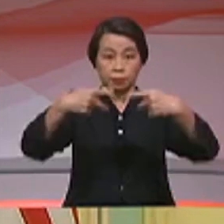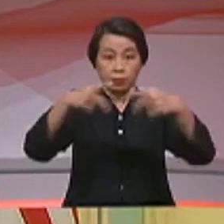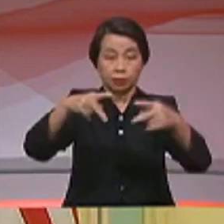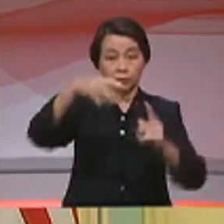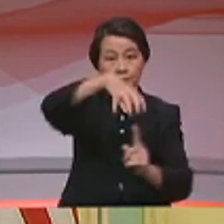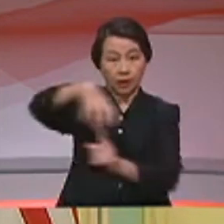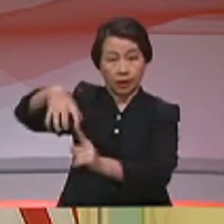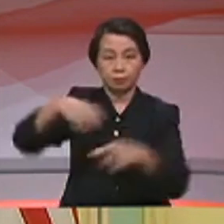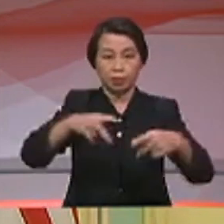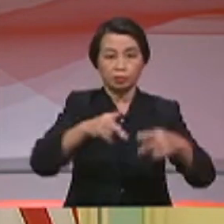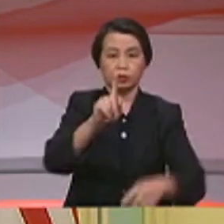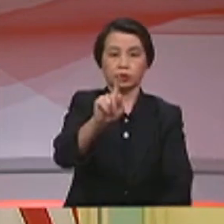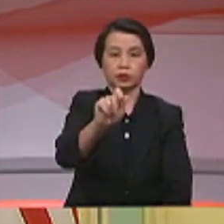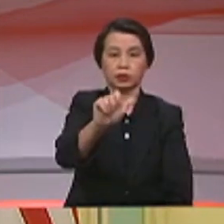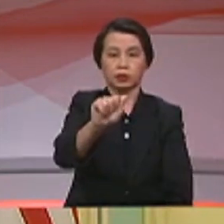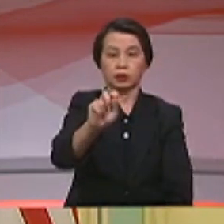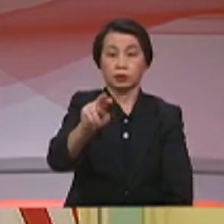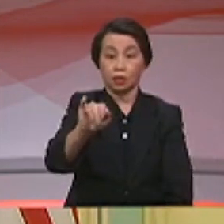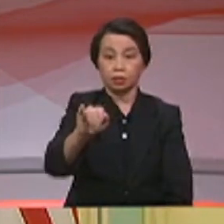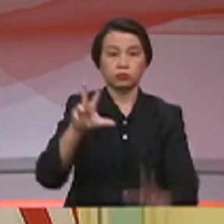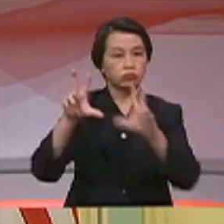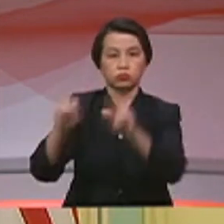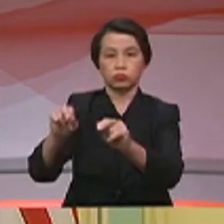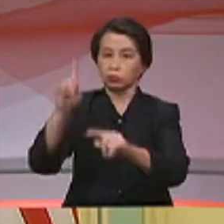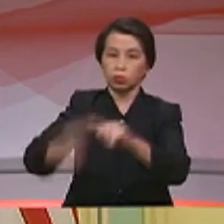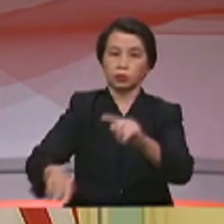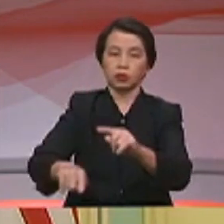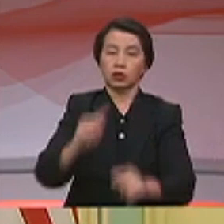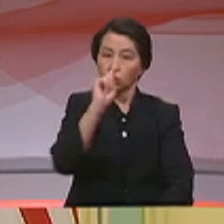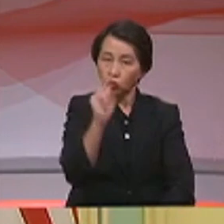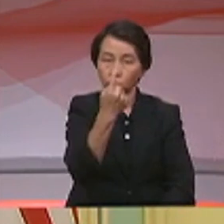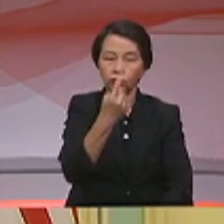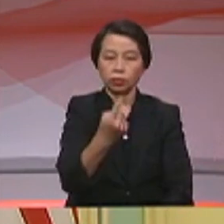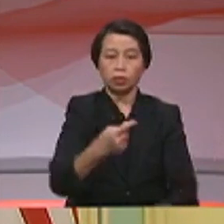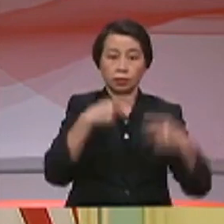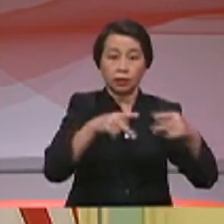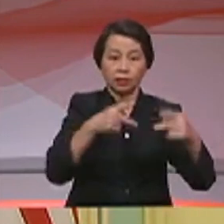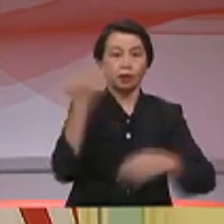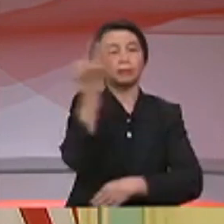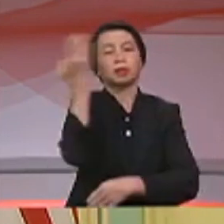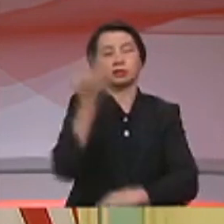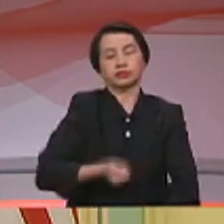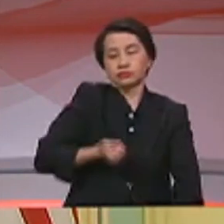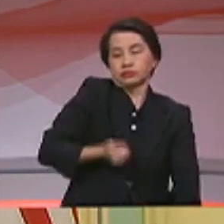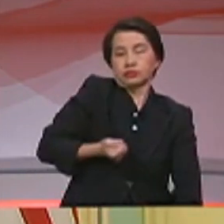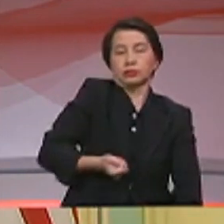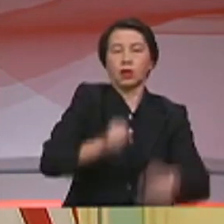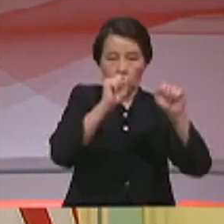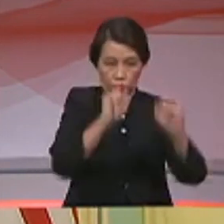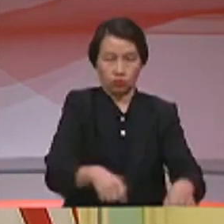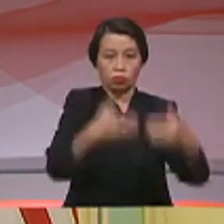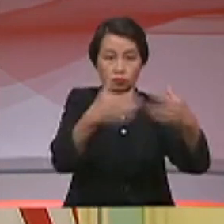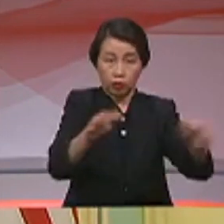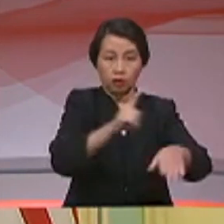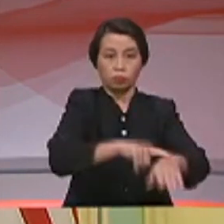dan pasar tani tidak dibenarkan, hanya pasar-pasar harian saja yang dibenarkan beroperasi